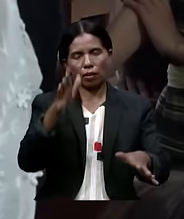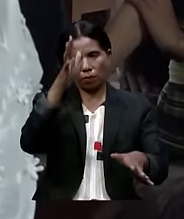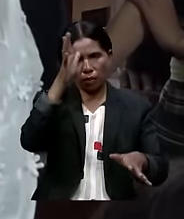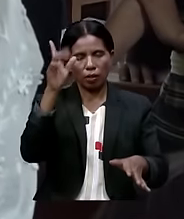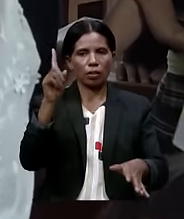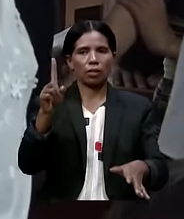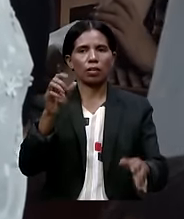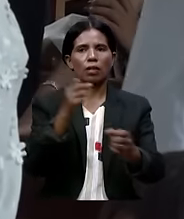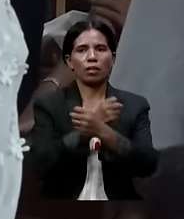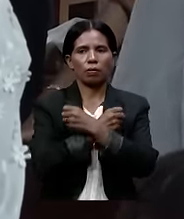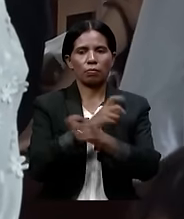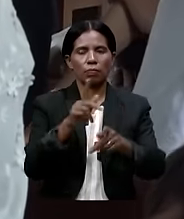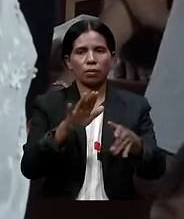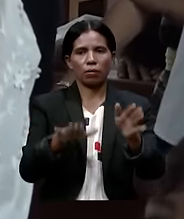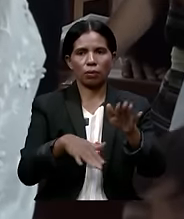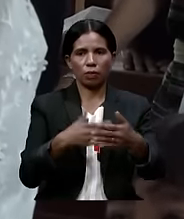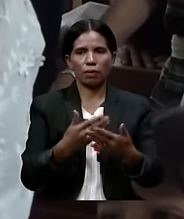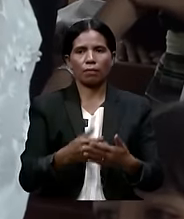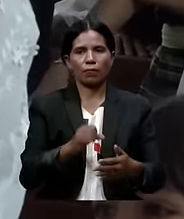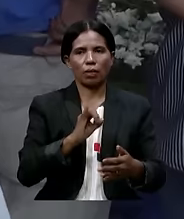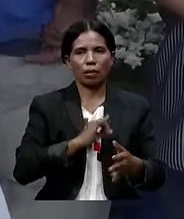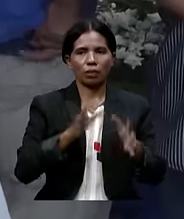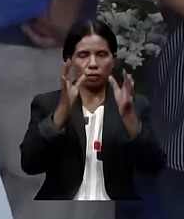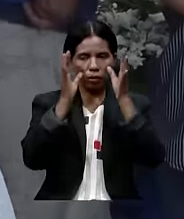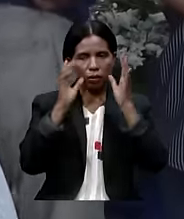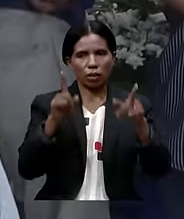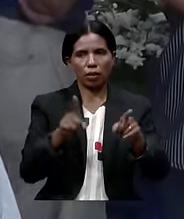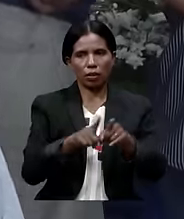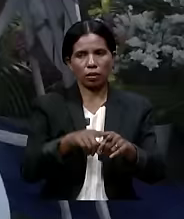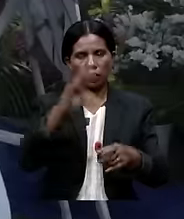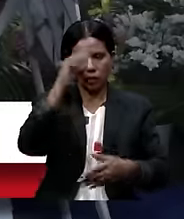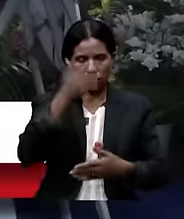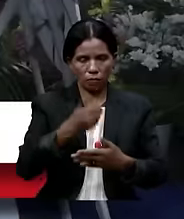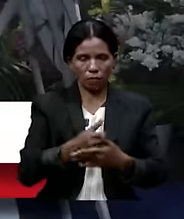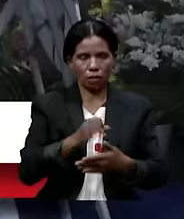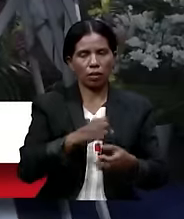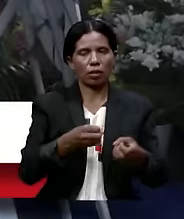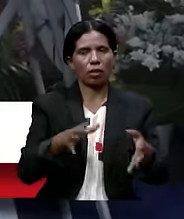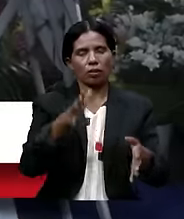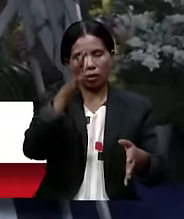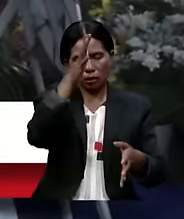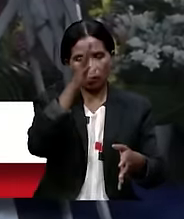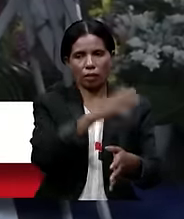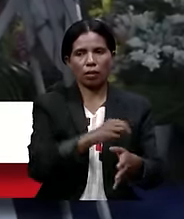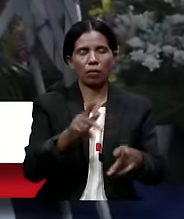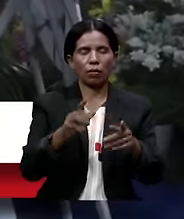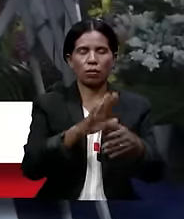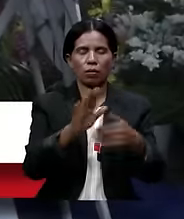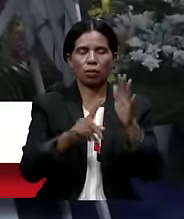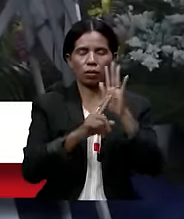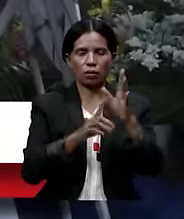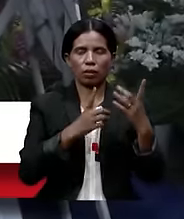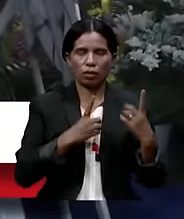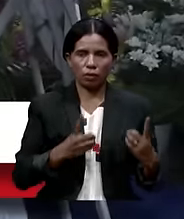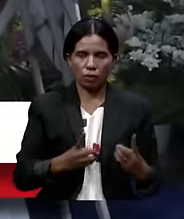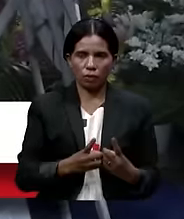domi emahotu. Kau triste hanesang oang, tapi talakong amang. Ema hutu hatudu sirania domi, sirania